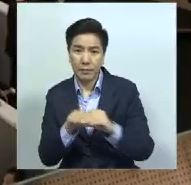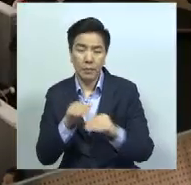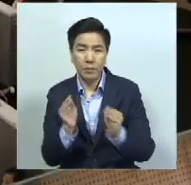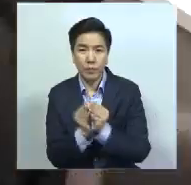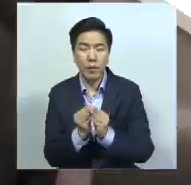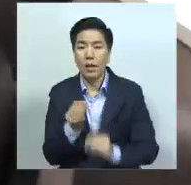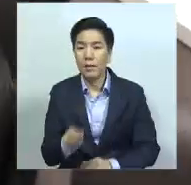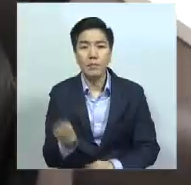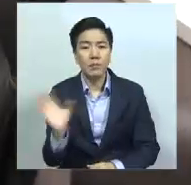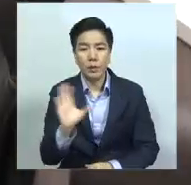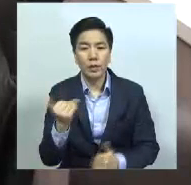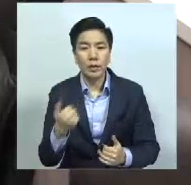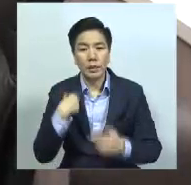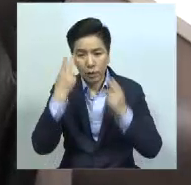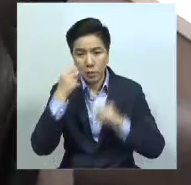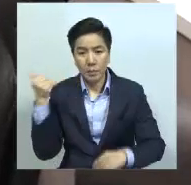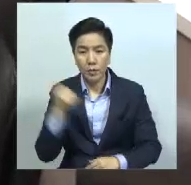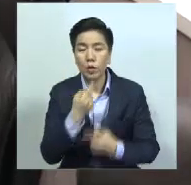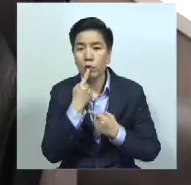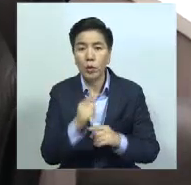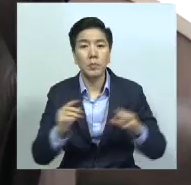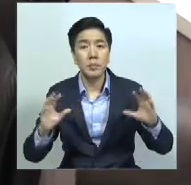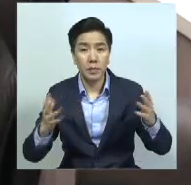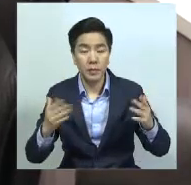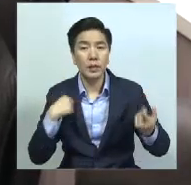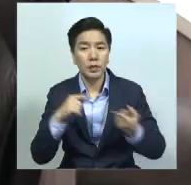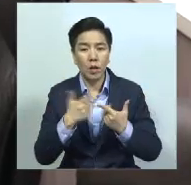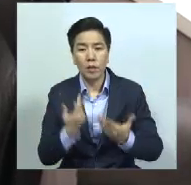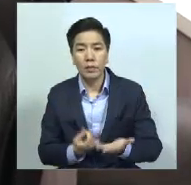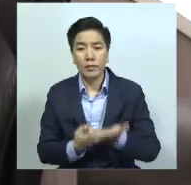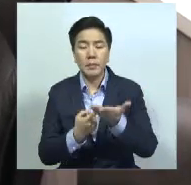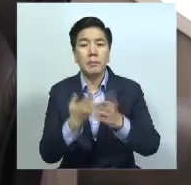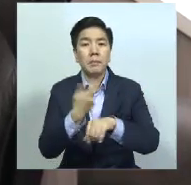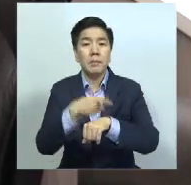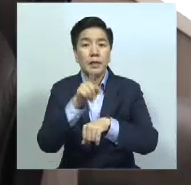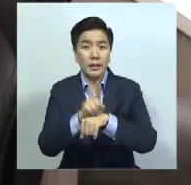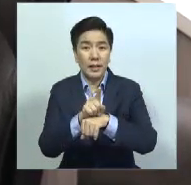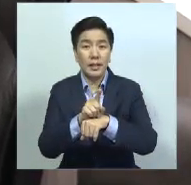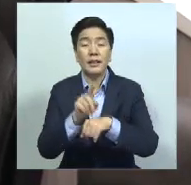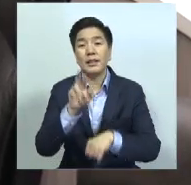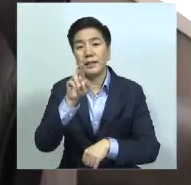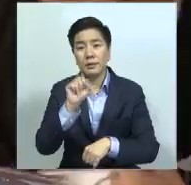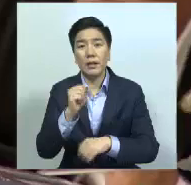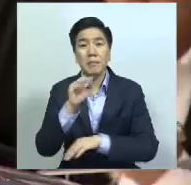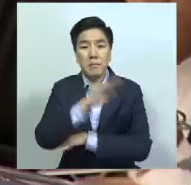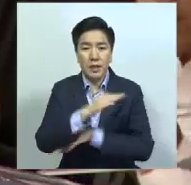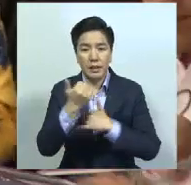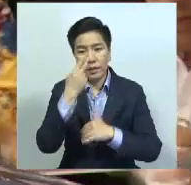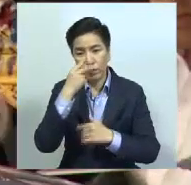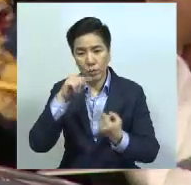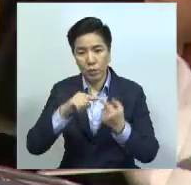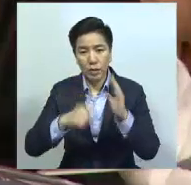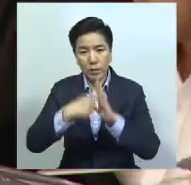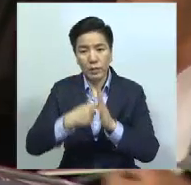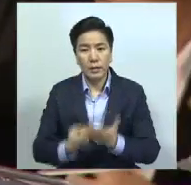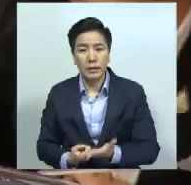กรณีนายกรัฐมนตรีไม่มาตอบกระทู้สดในสภาเตรียมยื่นต่อประธานสภาในบ่ายวันนี้แล้วก็ย้ำเหตุผล